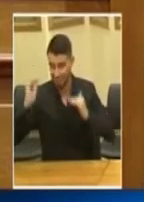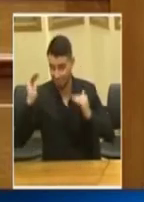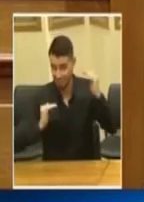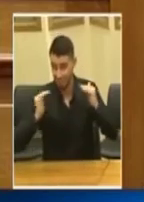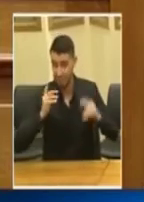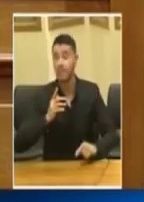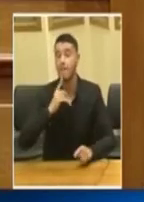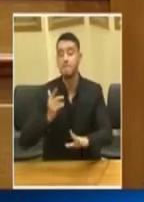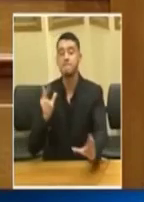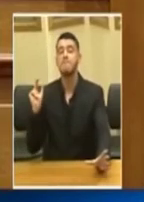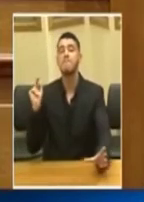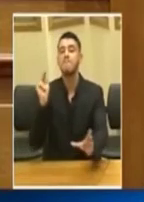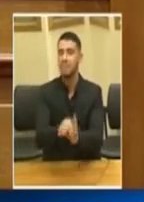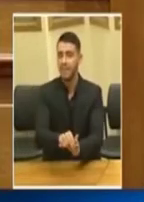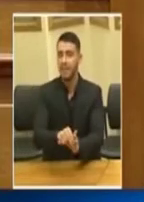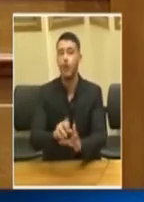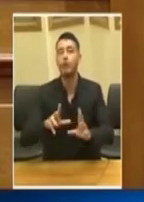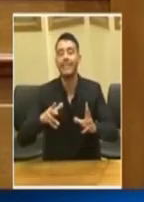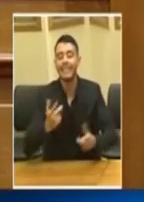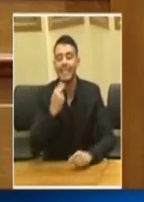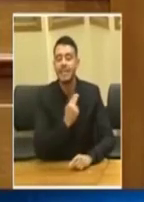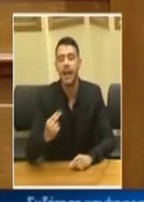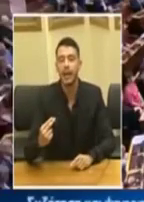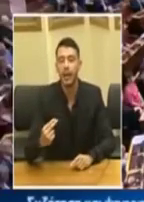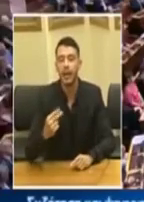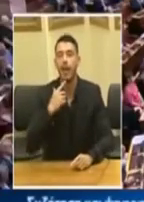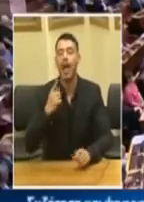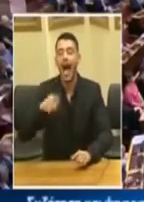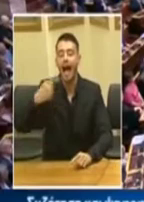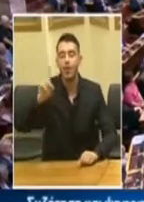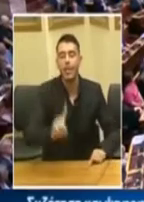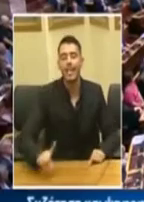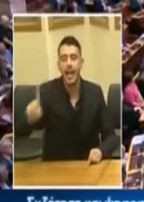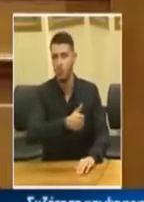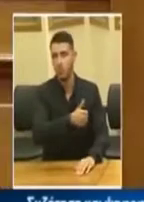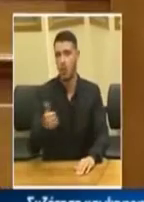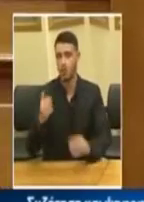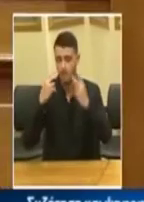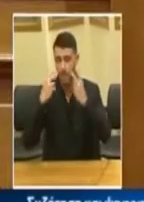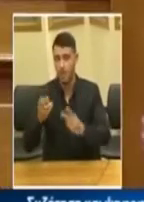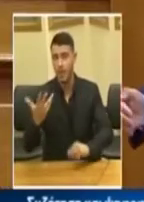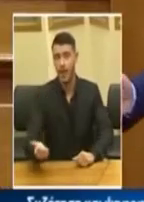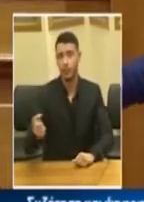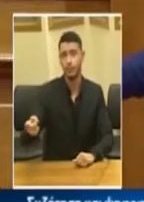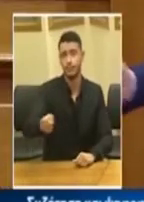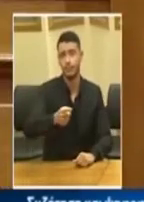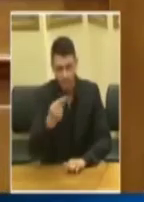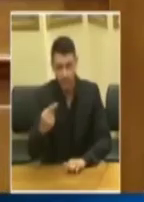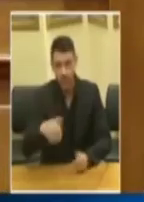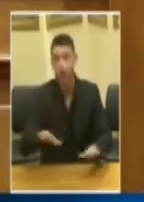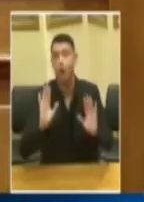Μητσοτάκης, και πρόσθεσε ότι όταν 27 χώρες του ΝΑΤΟ θα έχουν ψηφίσει την ένταξη, θα είναι δύσκολο στην Ελλάδα να το